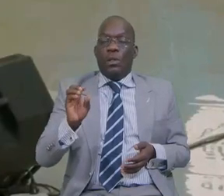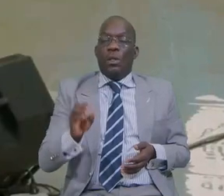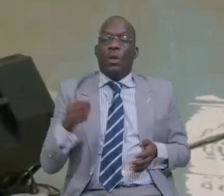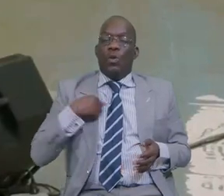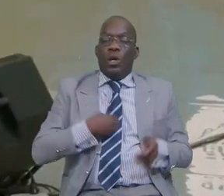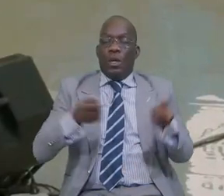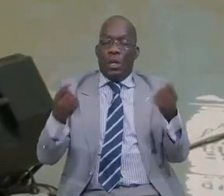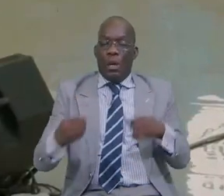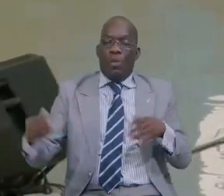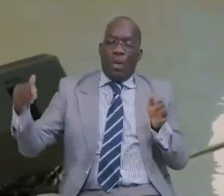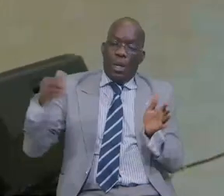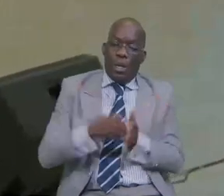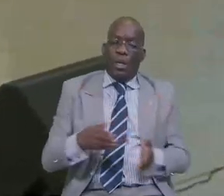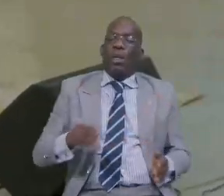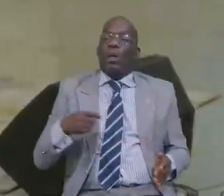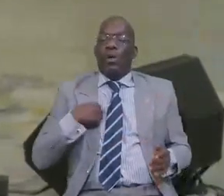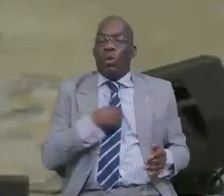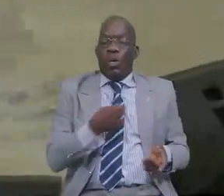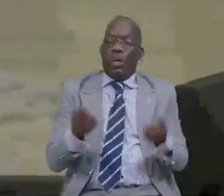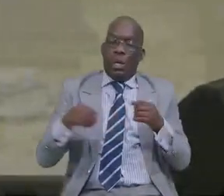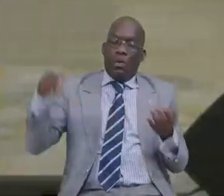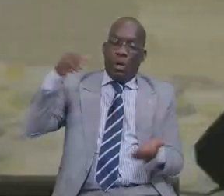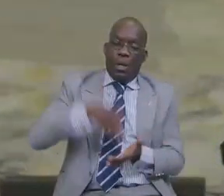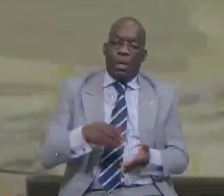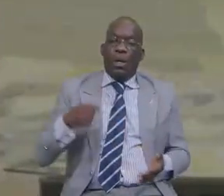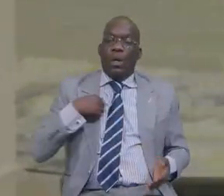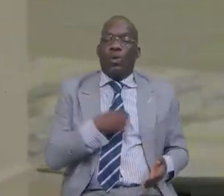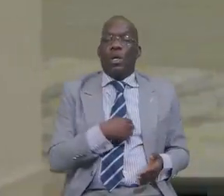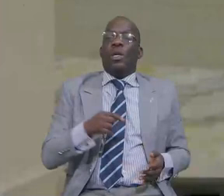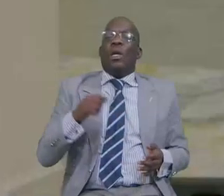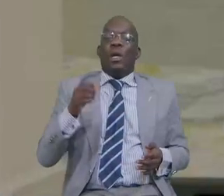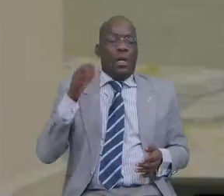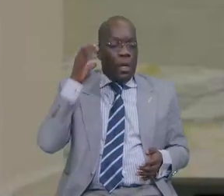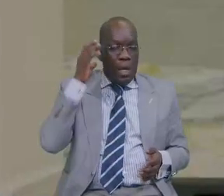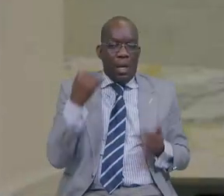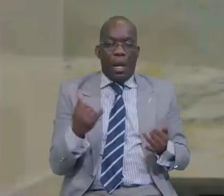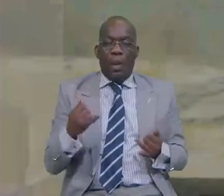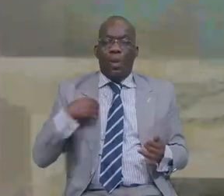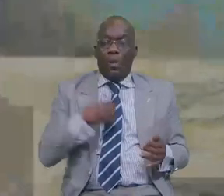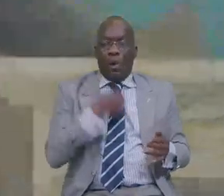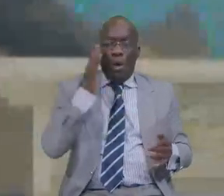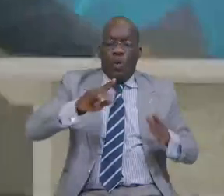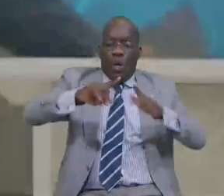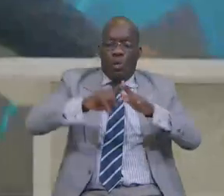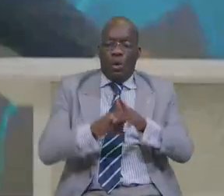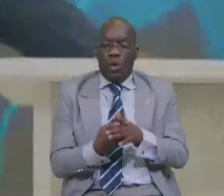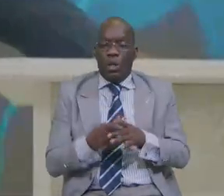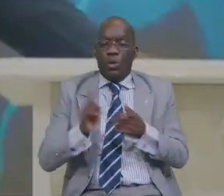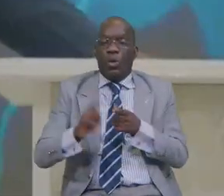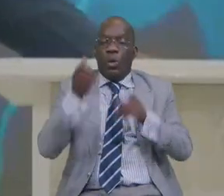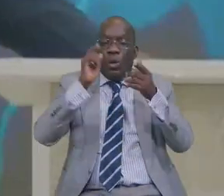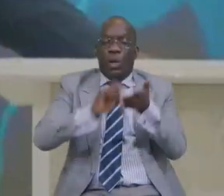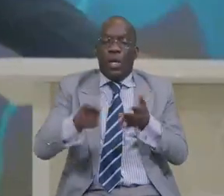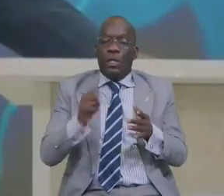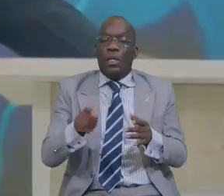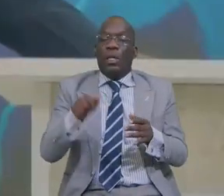Nous sommes revenus. Et tout ce que nous entendons maintenant, nous avons commencé à écrire l'alphabet du succès.